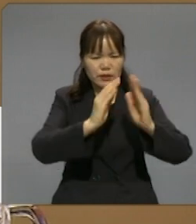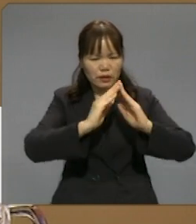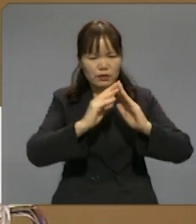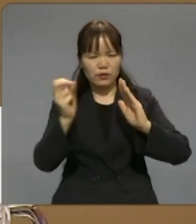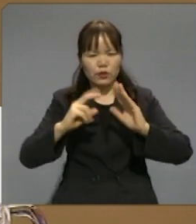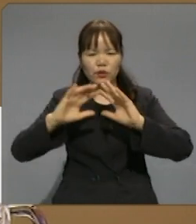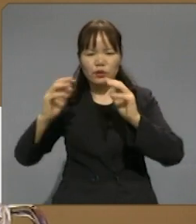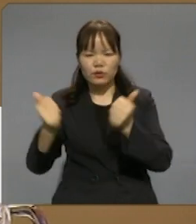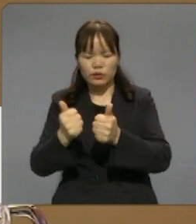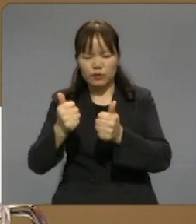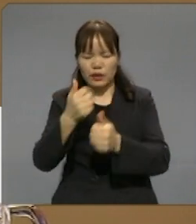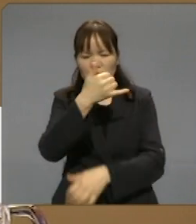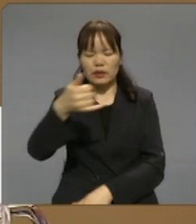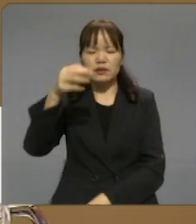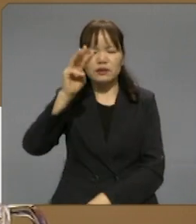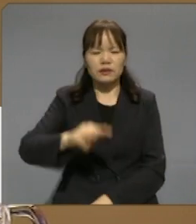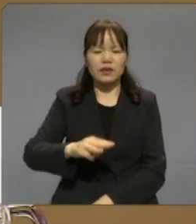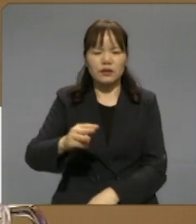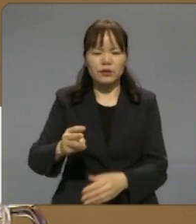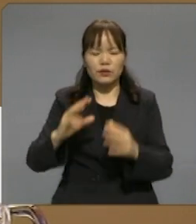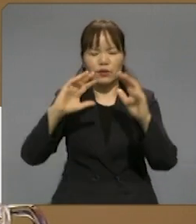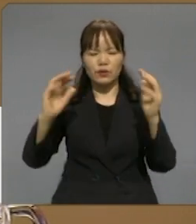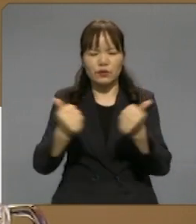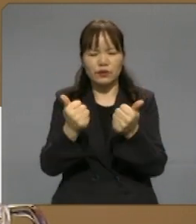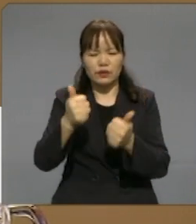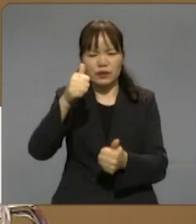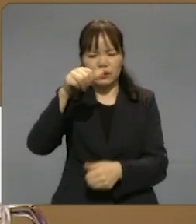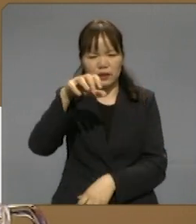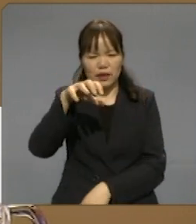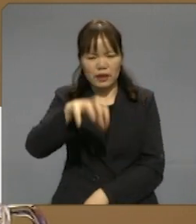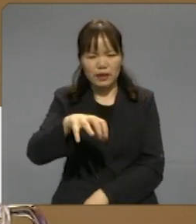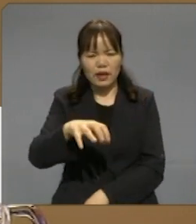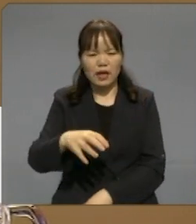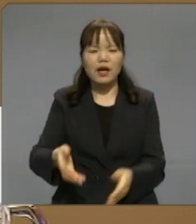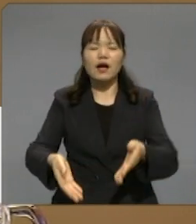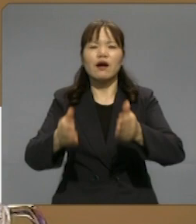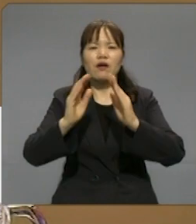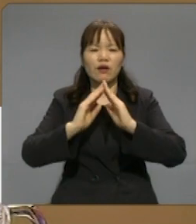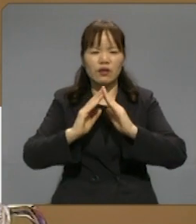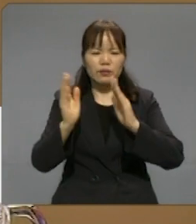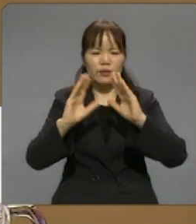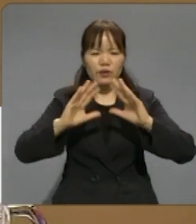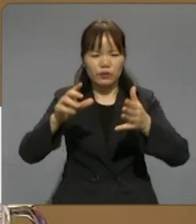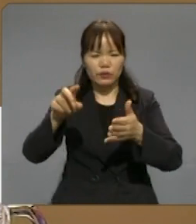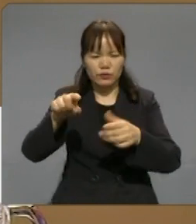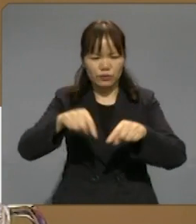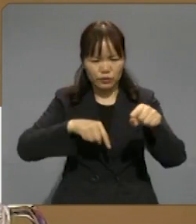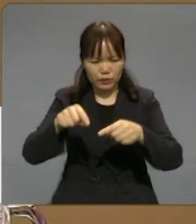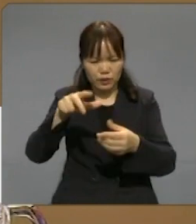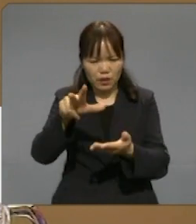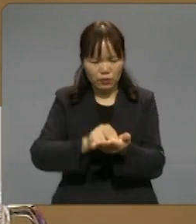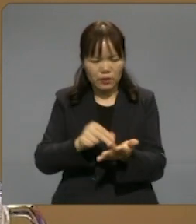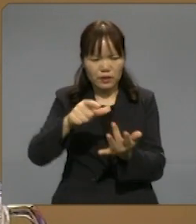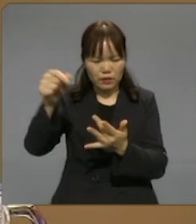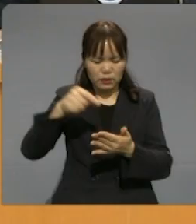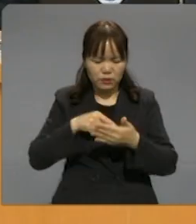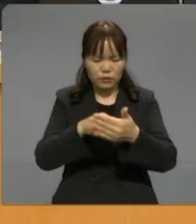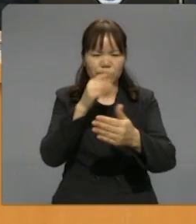설치와 국회 세종의사당 건립 지원을 국정과제로 선정해 추진하고